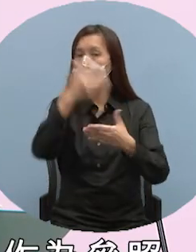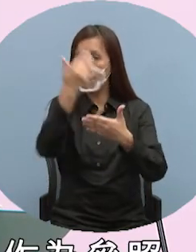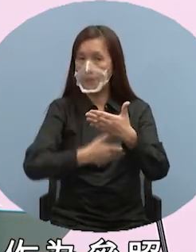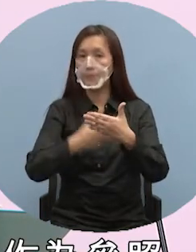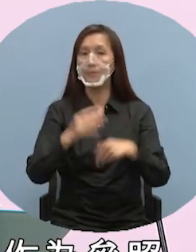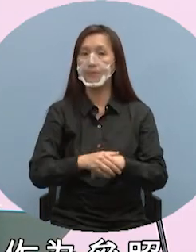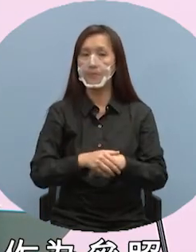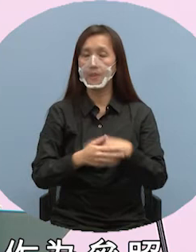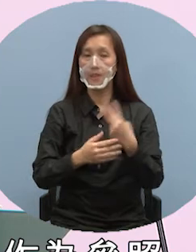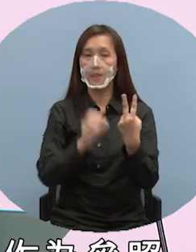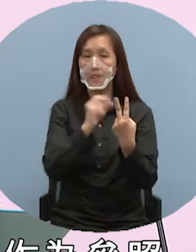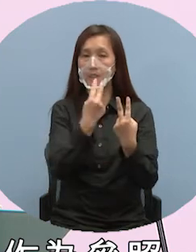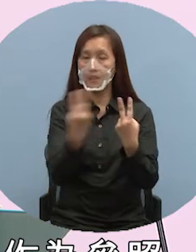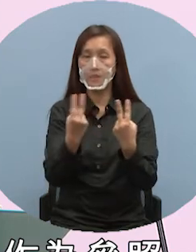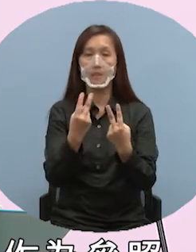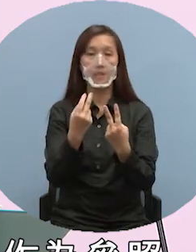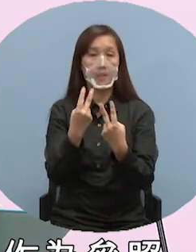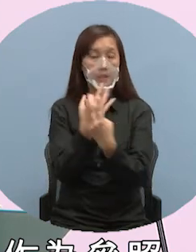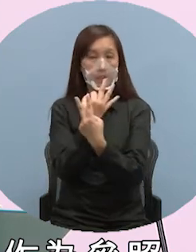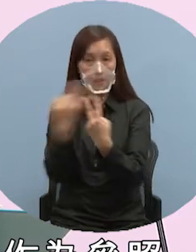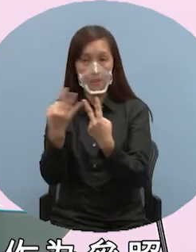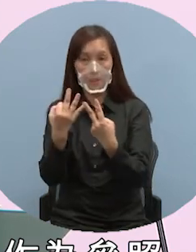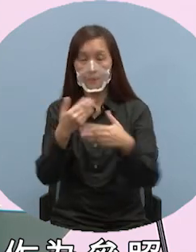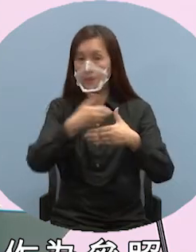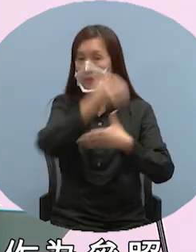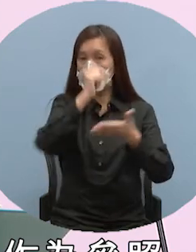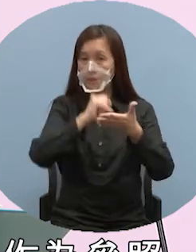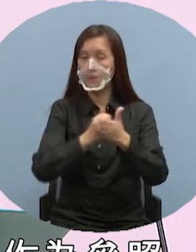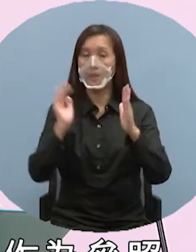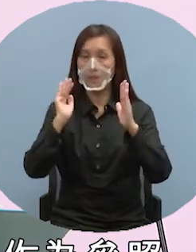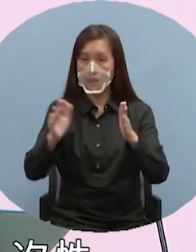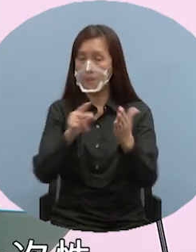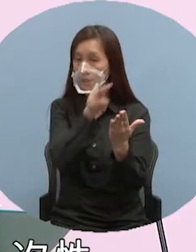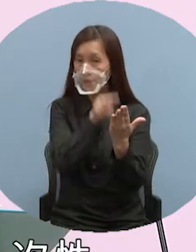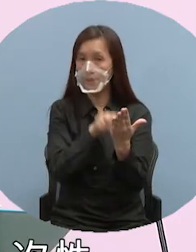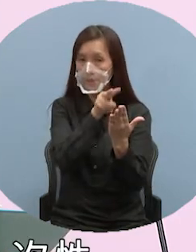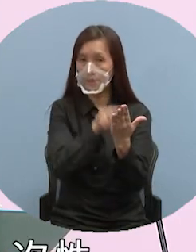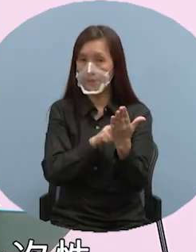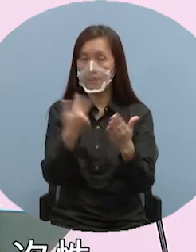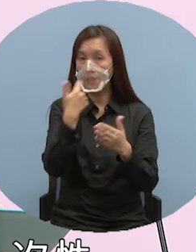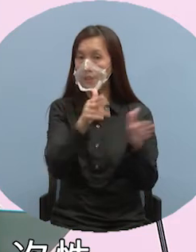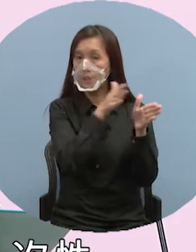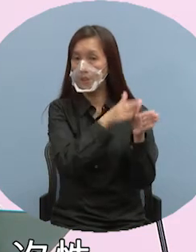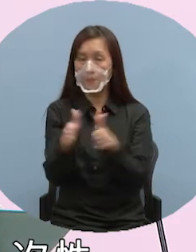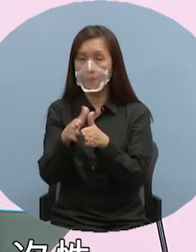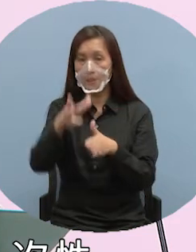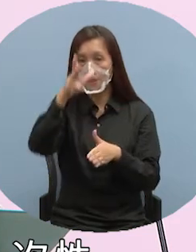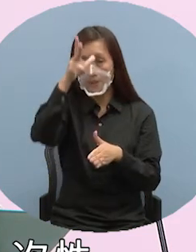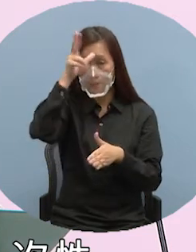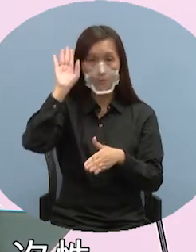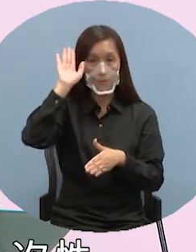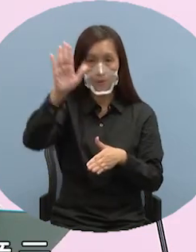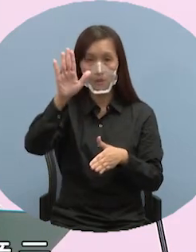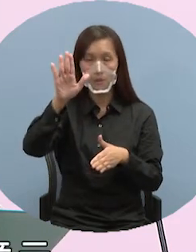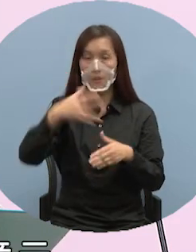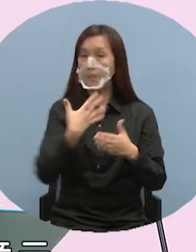以2022-23年度的差餉寬減上限作為參照。新的安排可以讓政府在日後推行